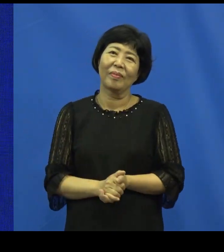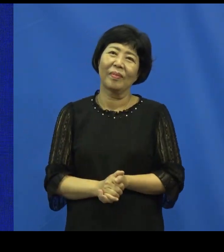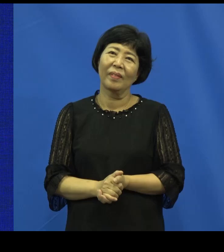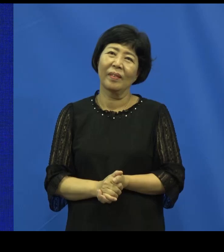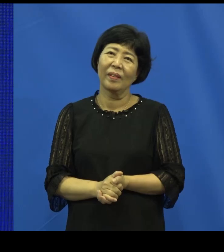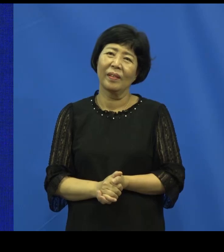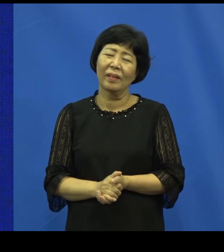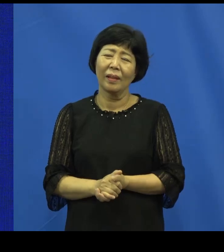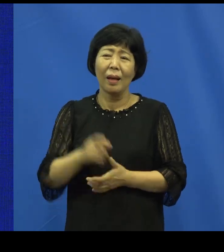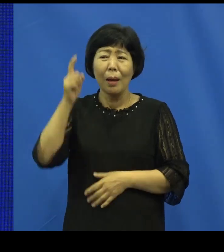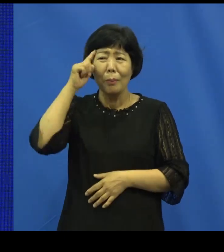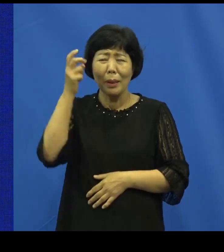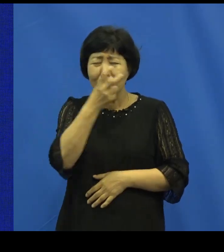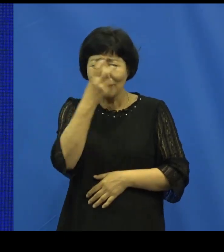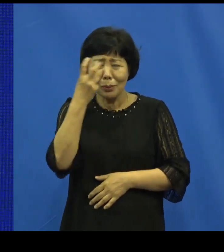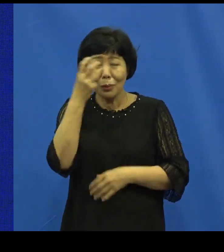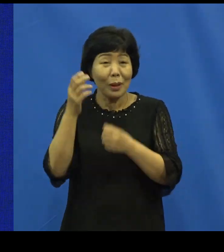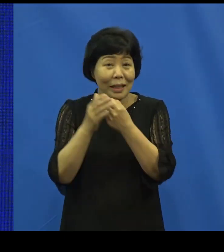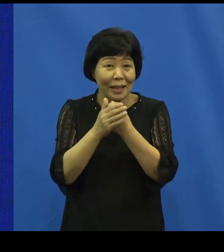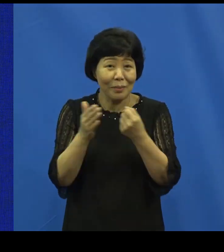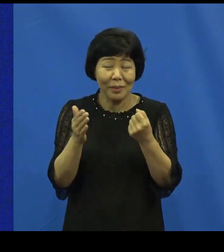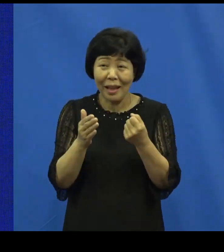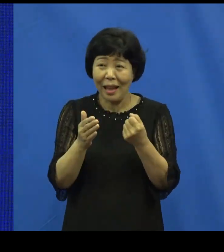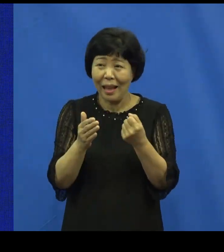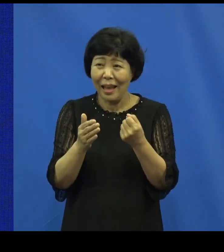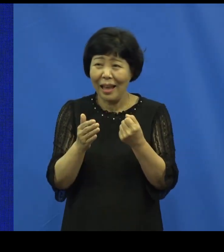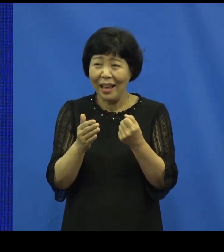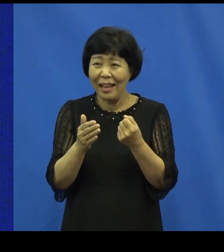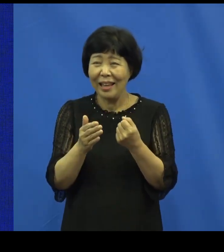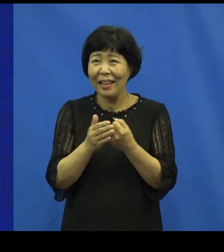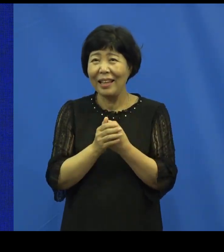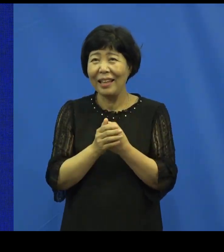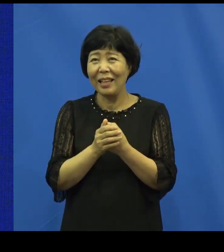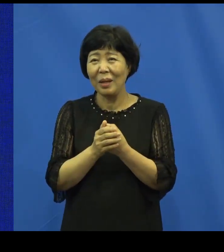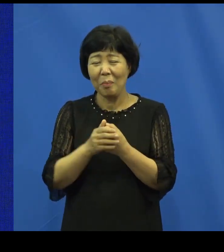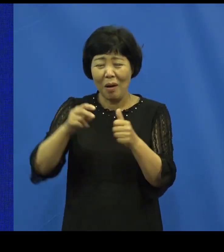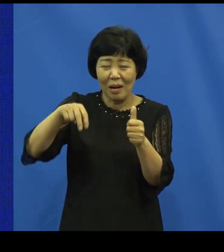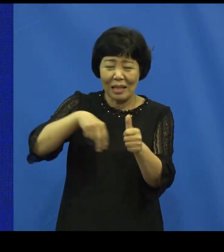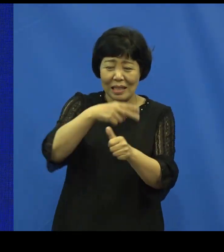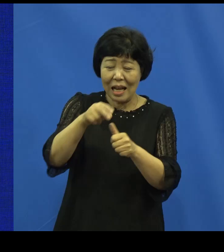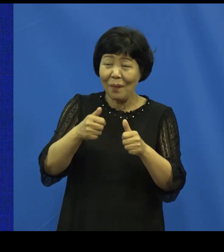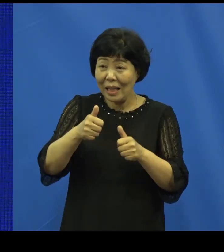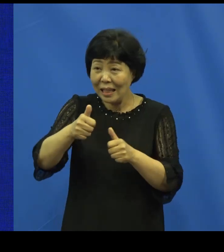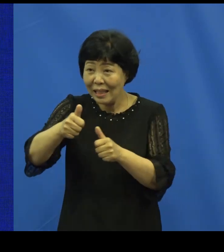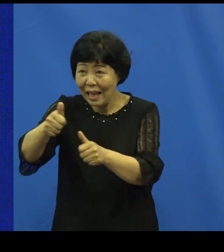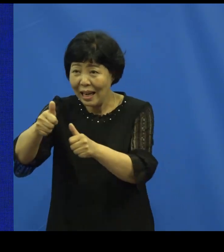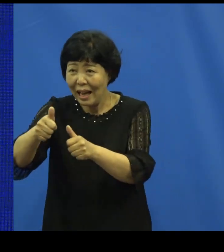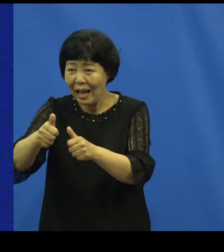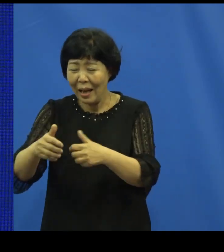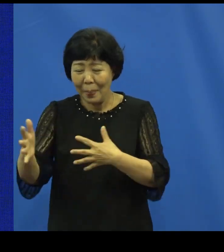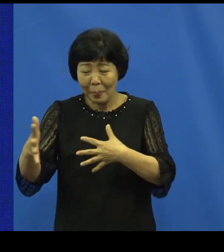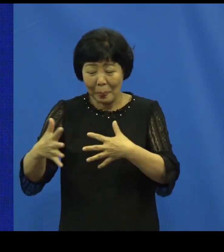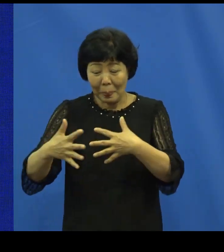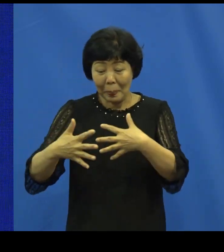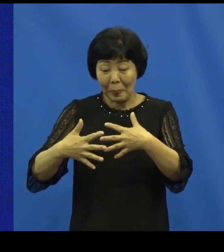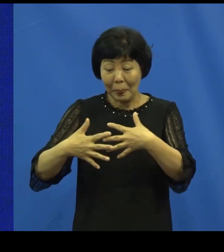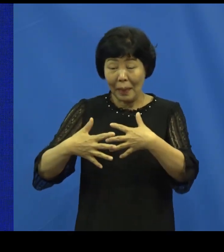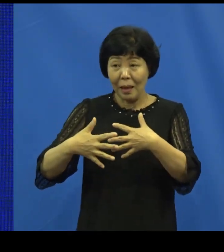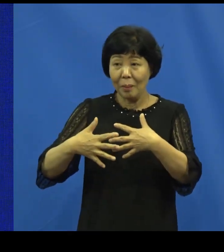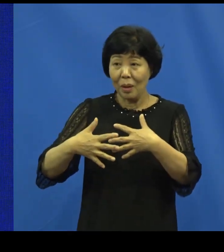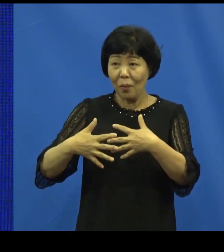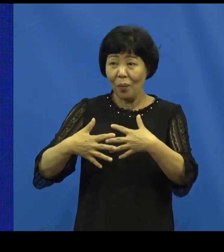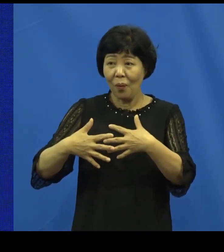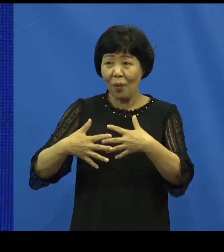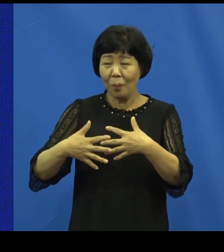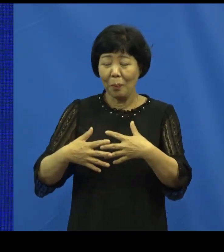여러분, 머리가 좋아서, 수완이 좋아서 아주 그때 상황에 따라 자기가 타협하고 물타기를